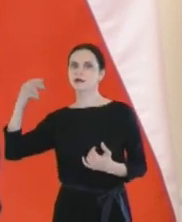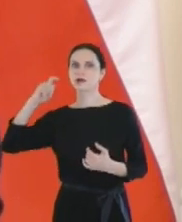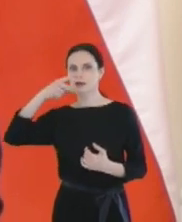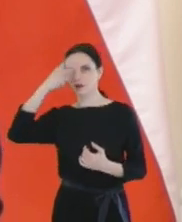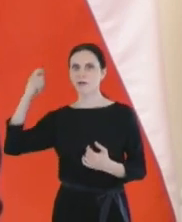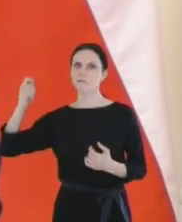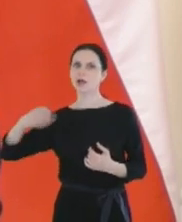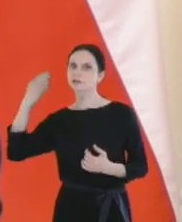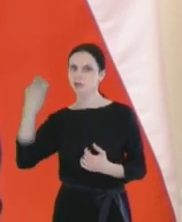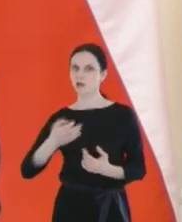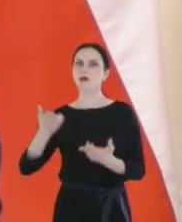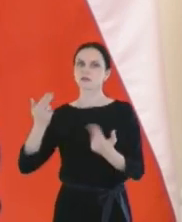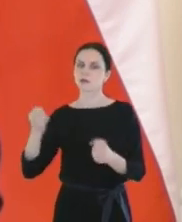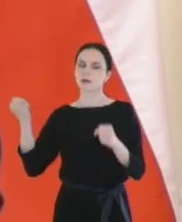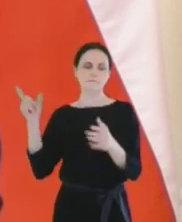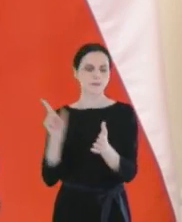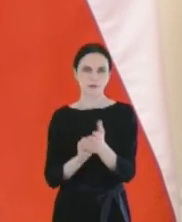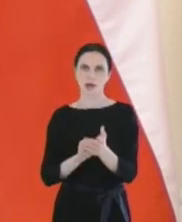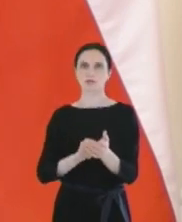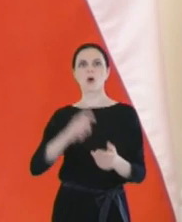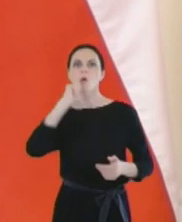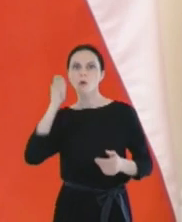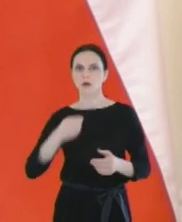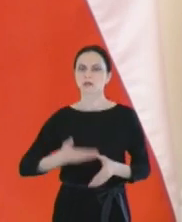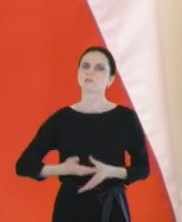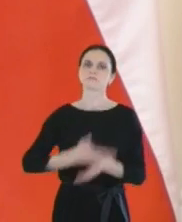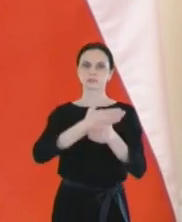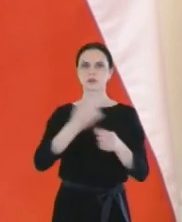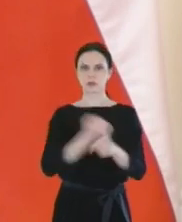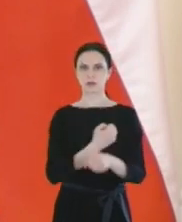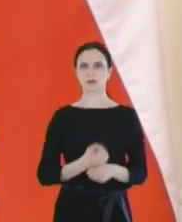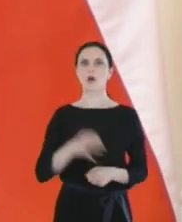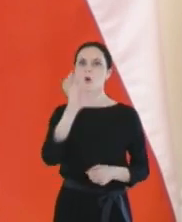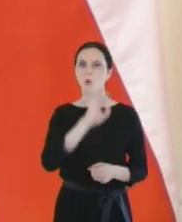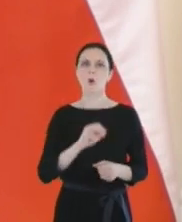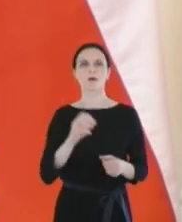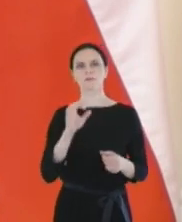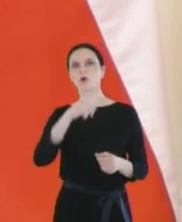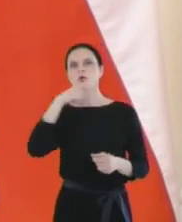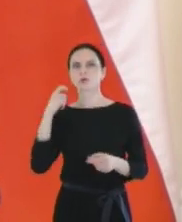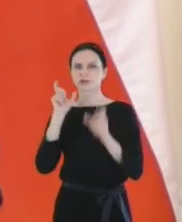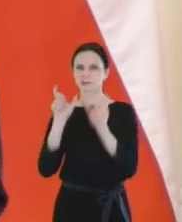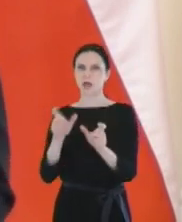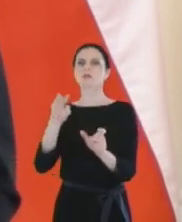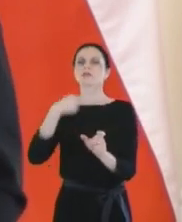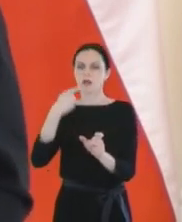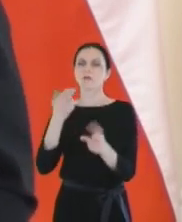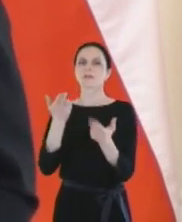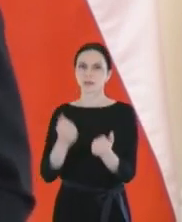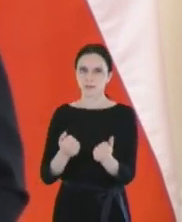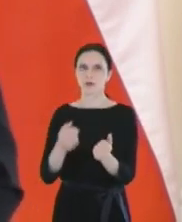remti savo draugus ir partnerius Ukrainoje dar stipriau, kai kalbame apie sankcijas, apie